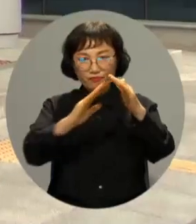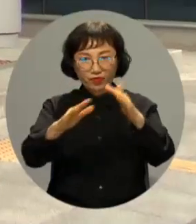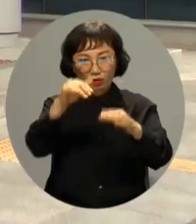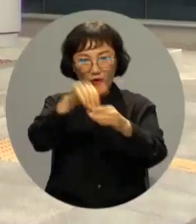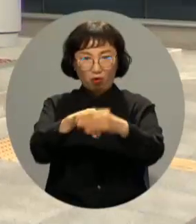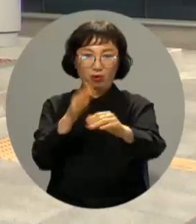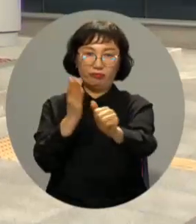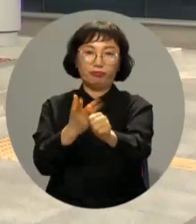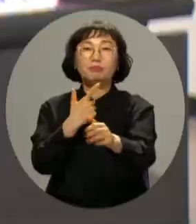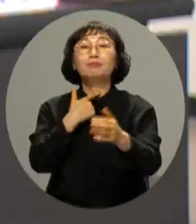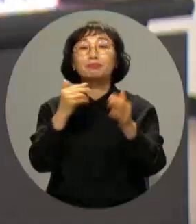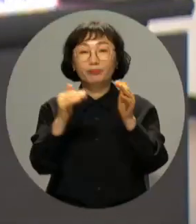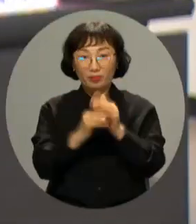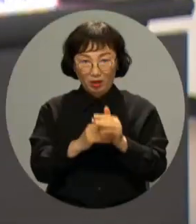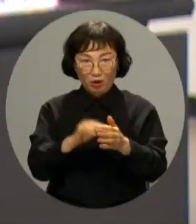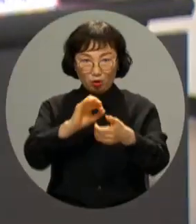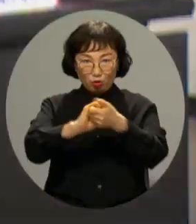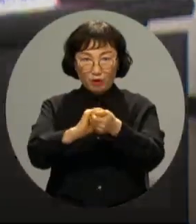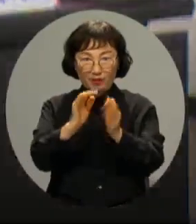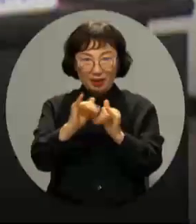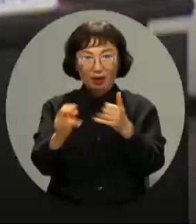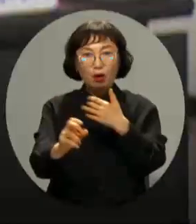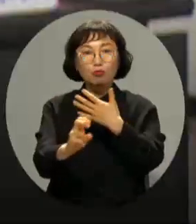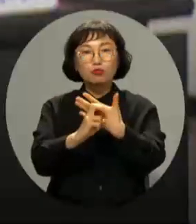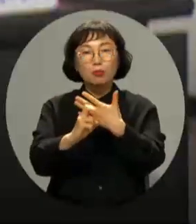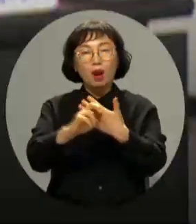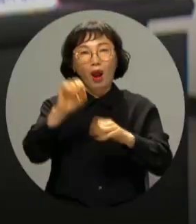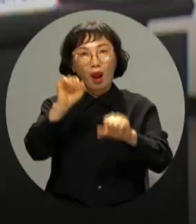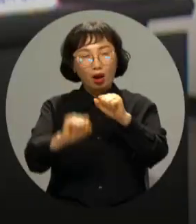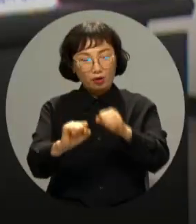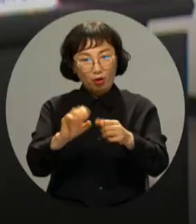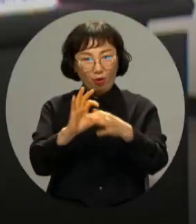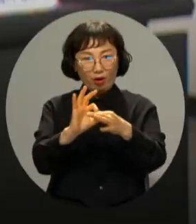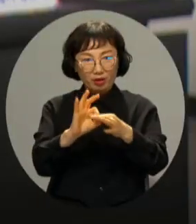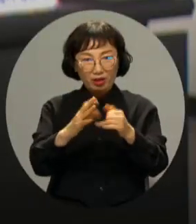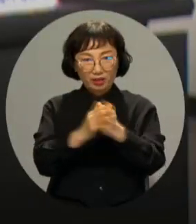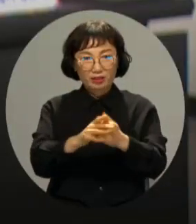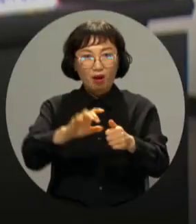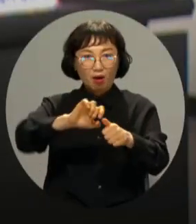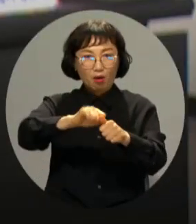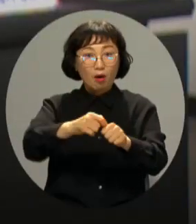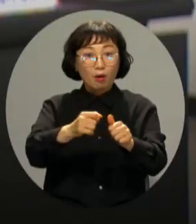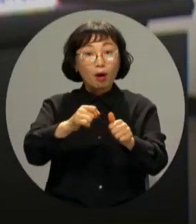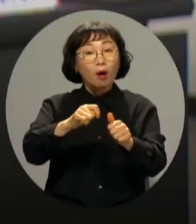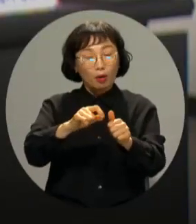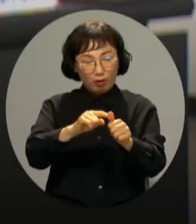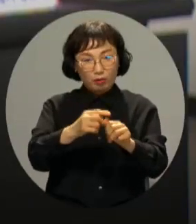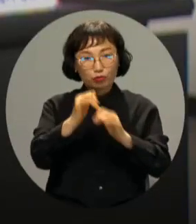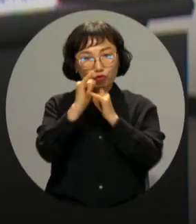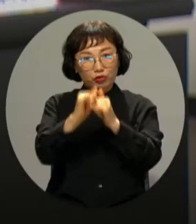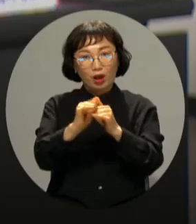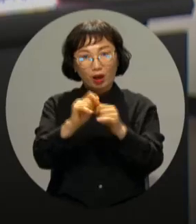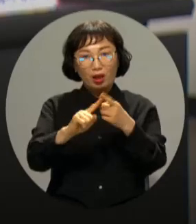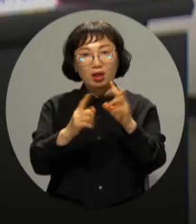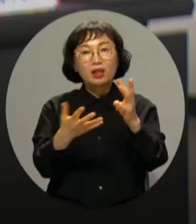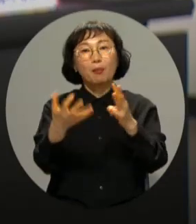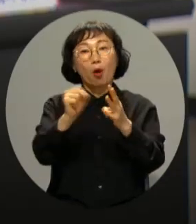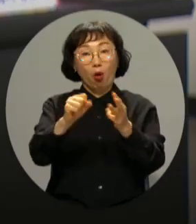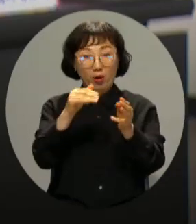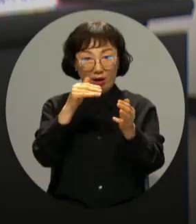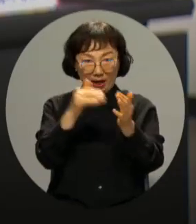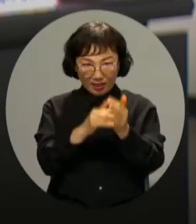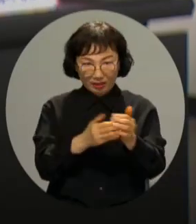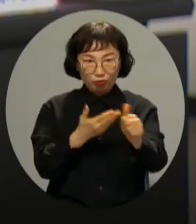당부했습니다. 조합장 선거의 위법행위와 관련해서 포상금은 최대 3억 원까지 지급을 하고 있습니다.